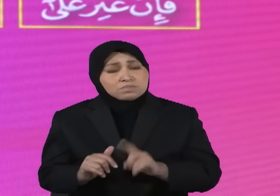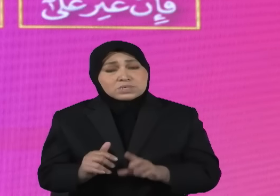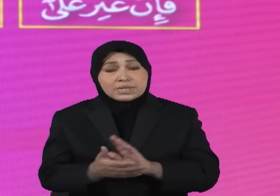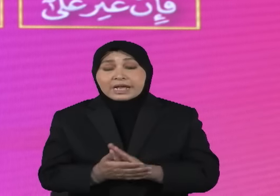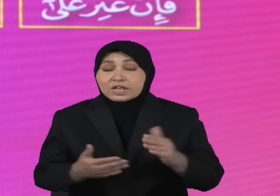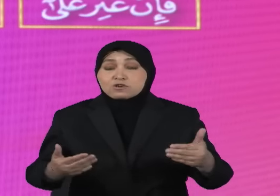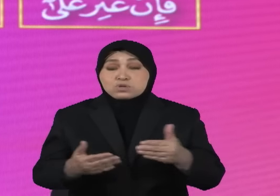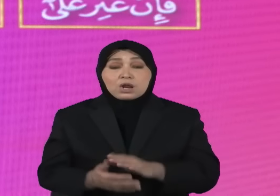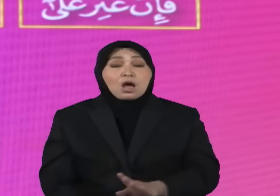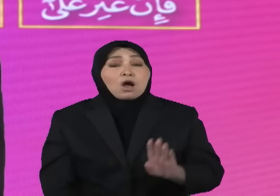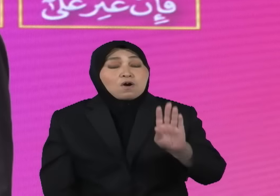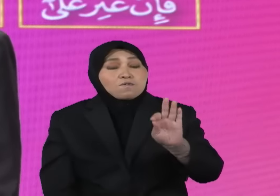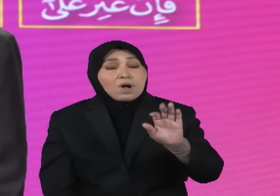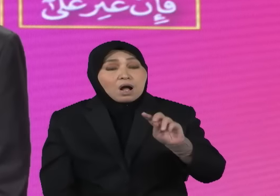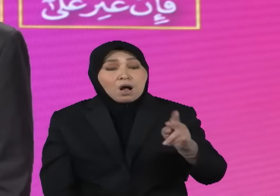Seterusnya.